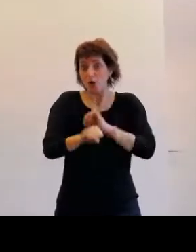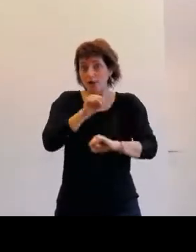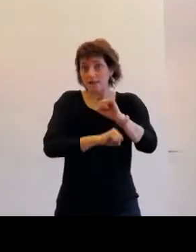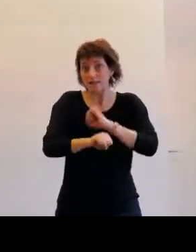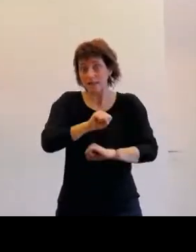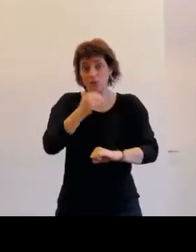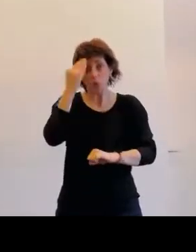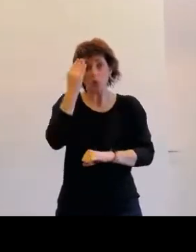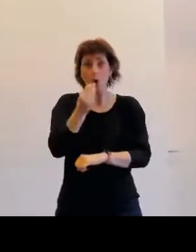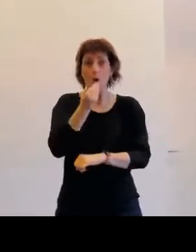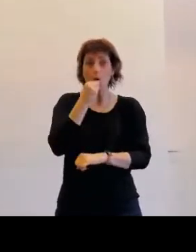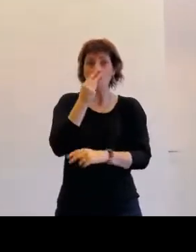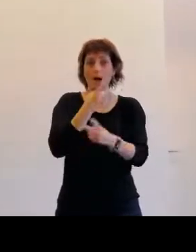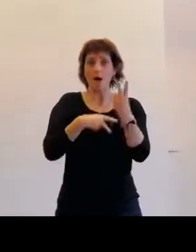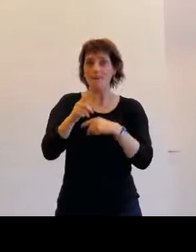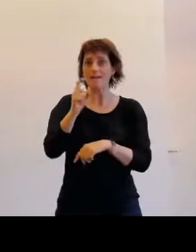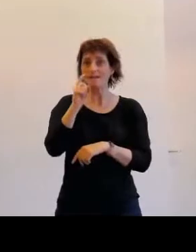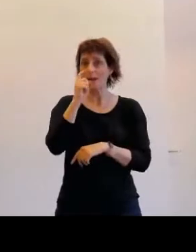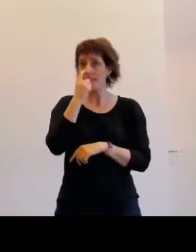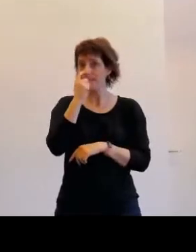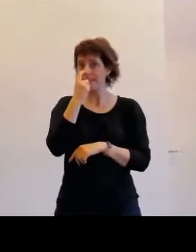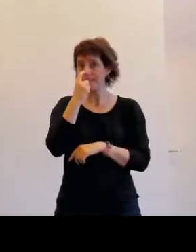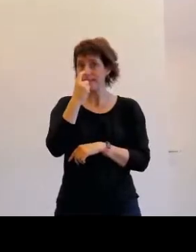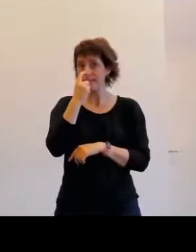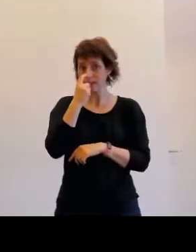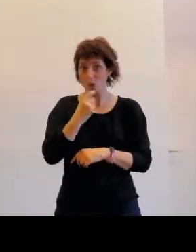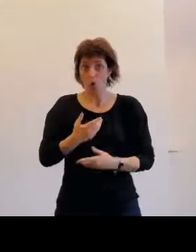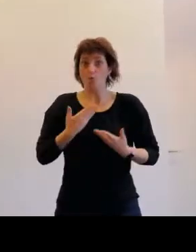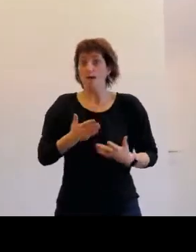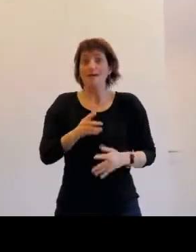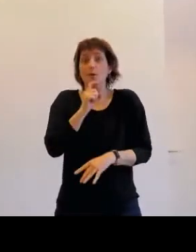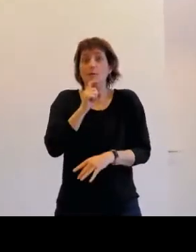pique-nique à la place des repas, ce qui n'est pas le cas pour l'instant dans les écoles les plus touchées.